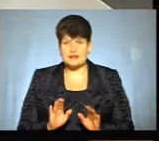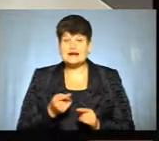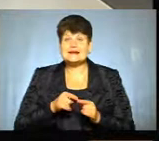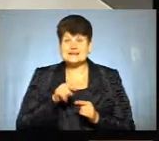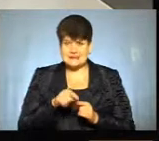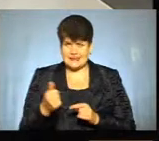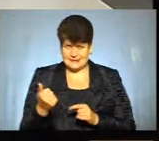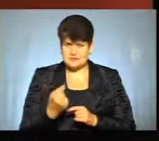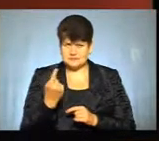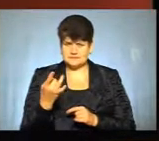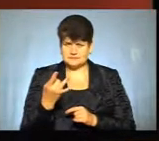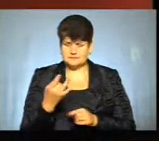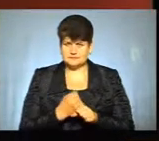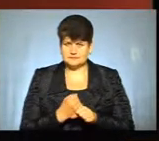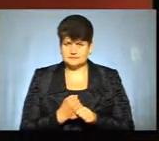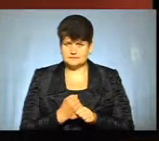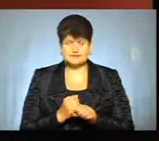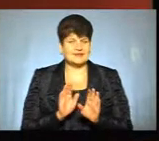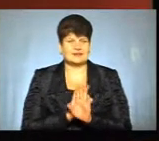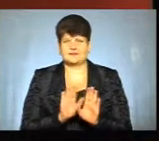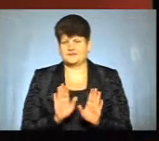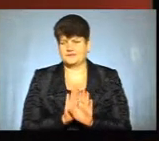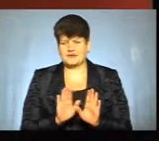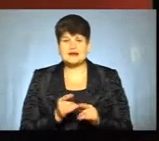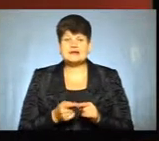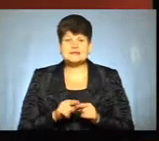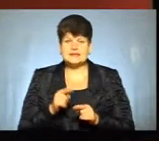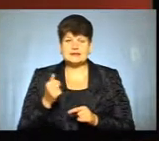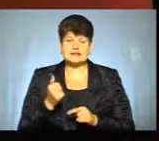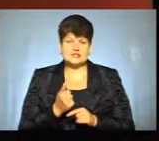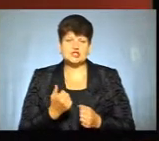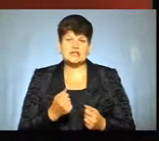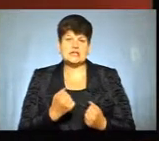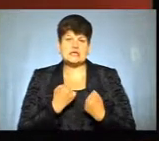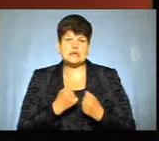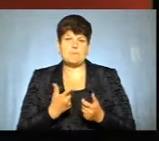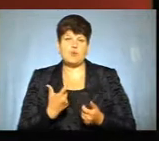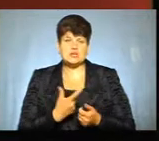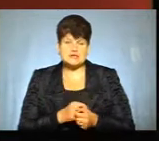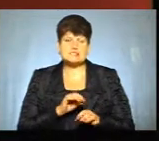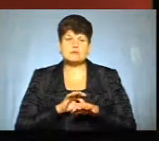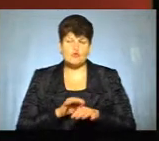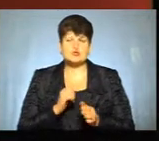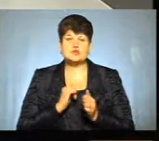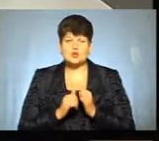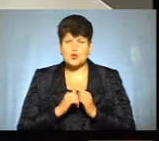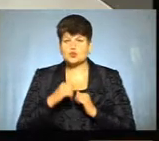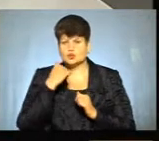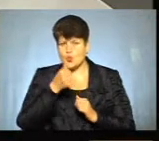вперше запроваджений? Ні, взагалі тижні імунізації, вони існують щороку і проводяться